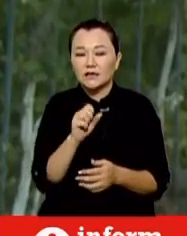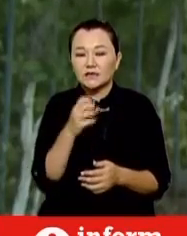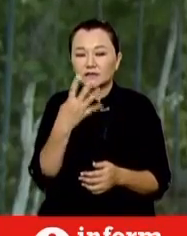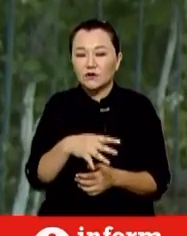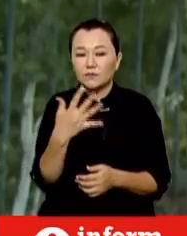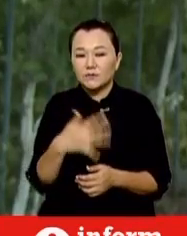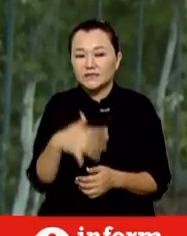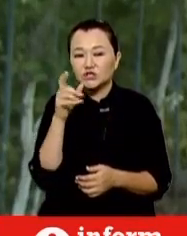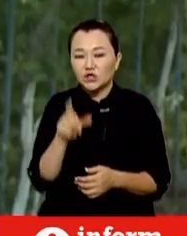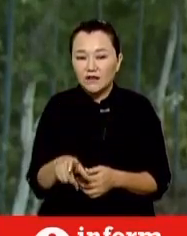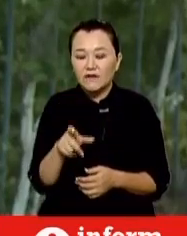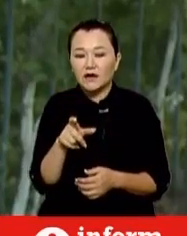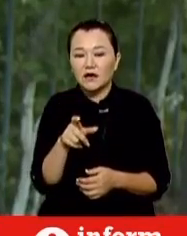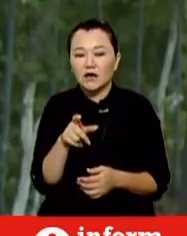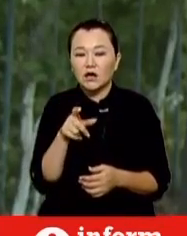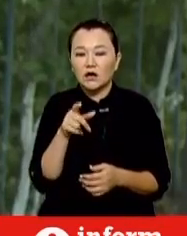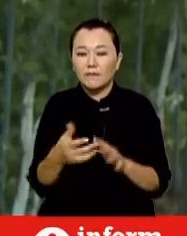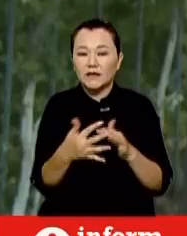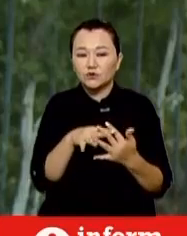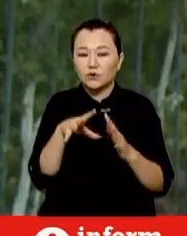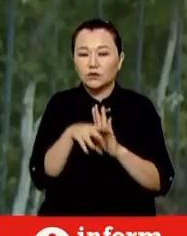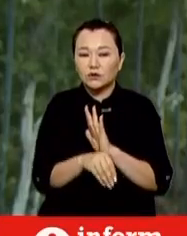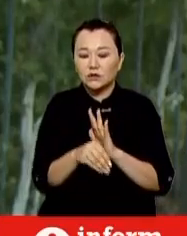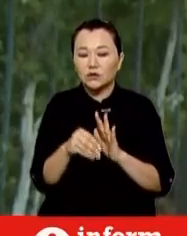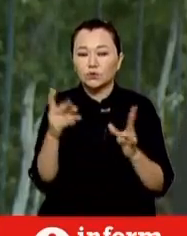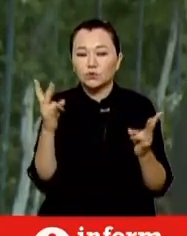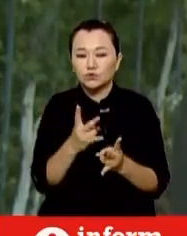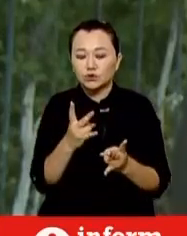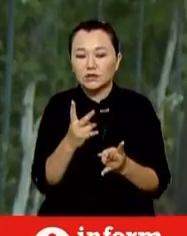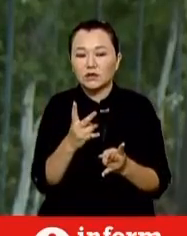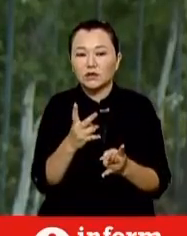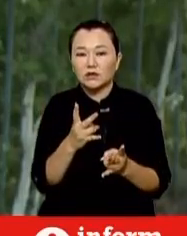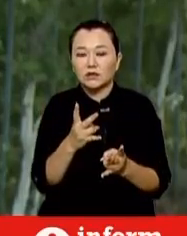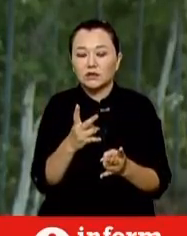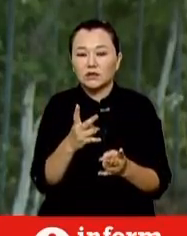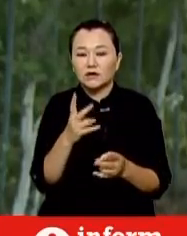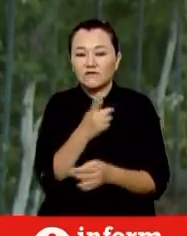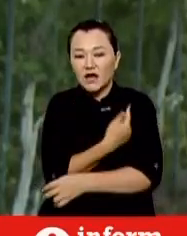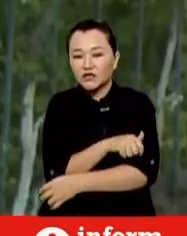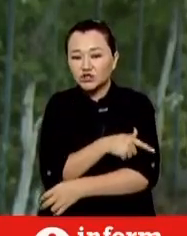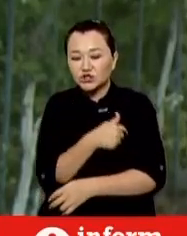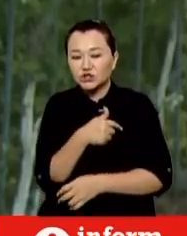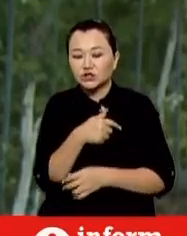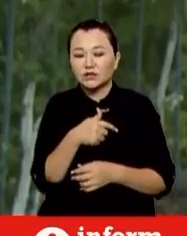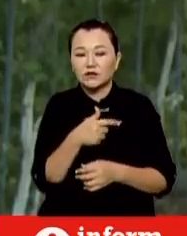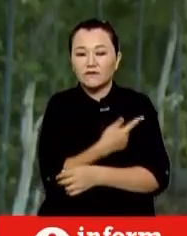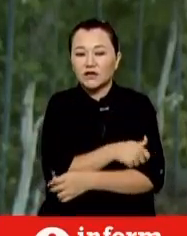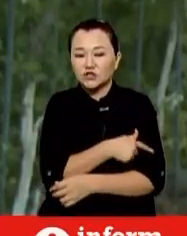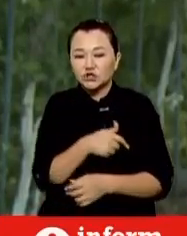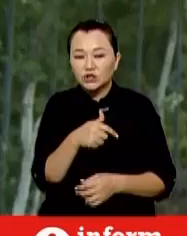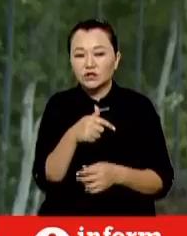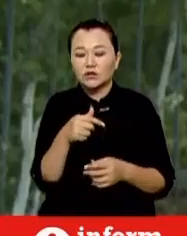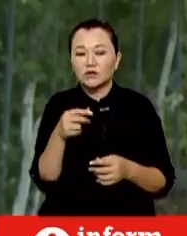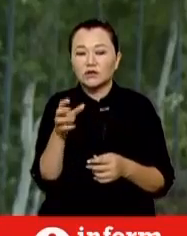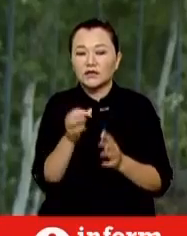40-50 человек, медсестер, поселок, который необходим. Врачи, нехватка, да, да, врачи, которые